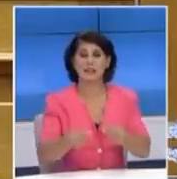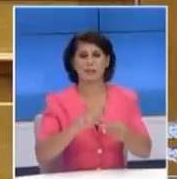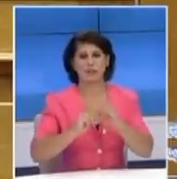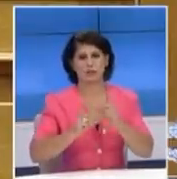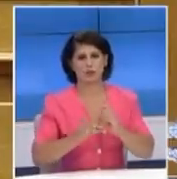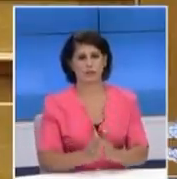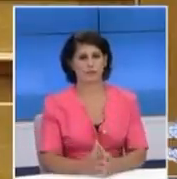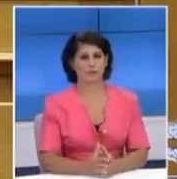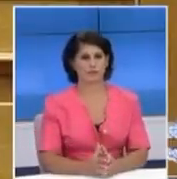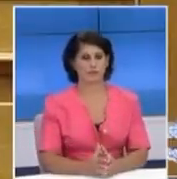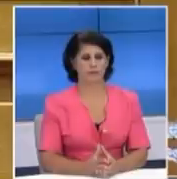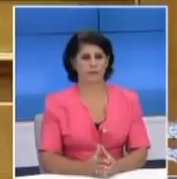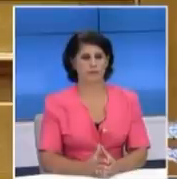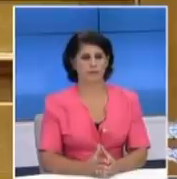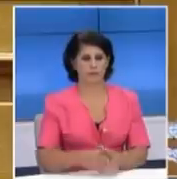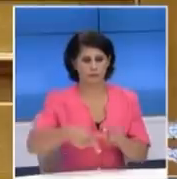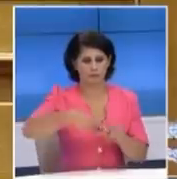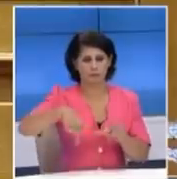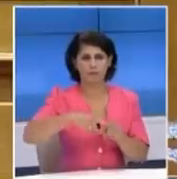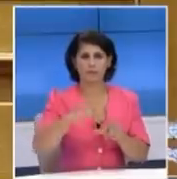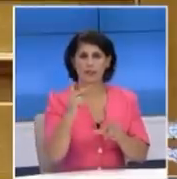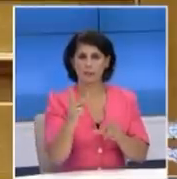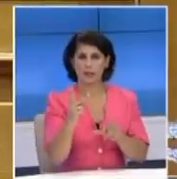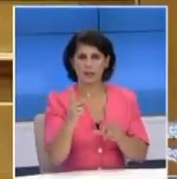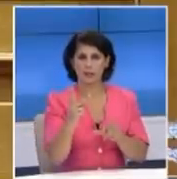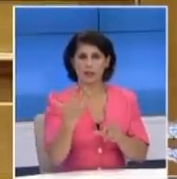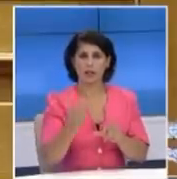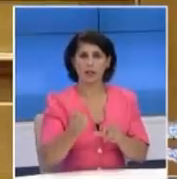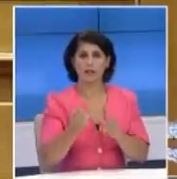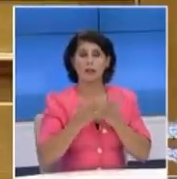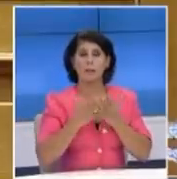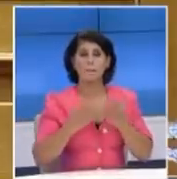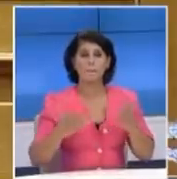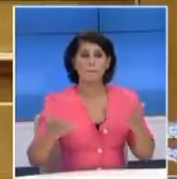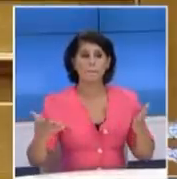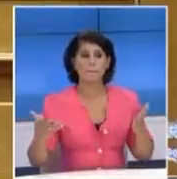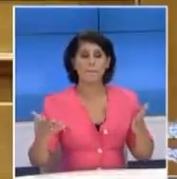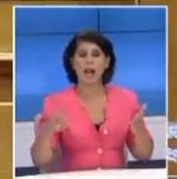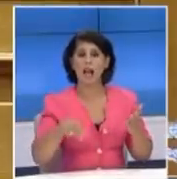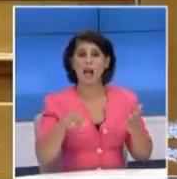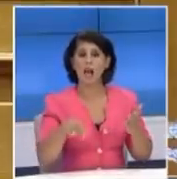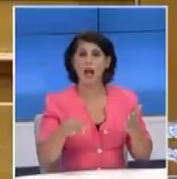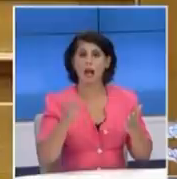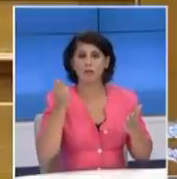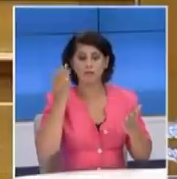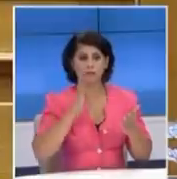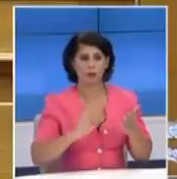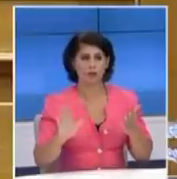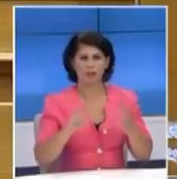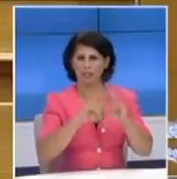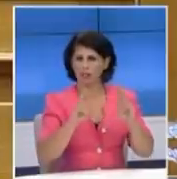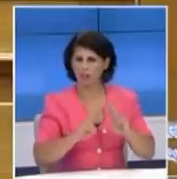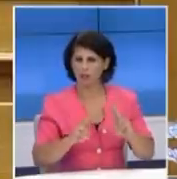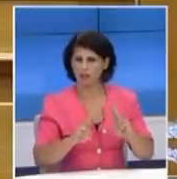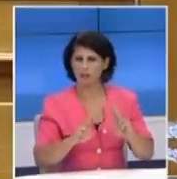συμφωνία αυτή? Ο κόλπος Κυπαρισίας μαζί με τις τροφάδες έχει μεγάλο αντίκλινο. Ο καθηγητής γεωλογίας, όχι ο